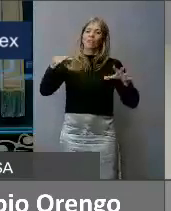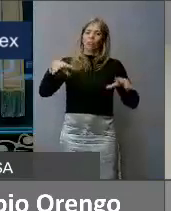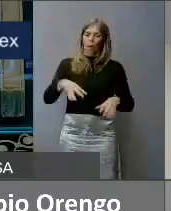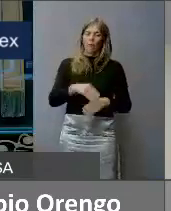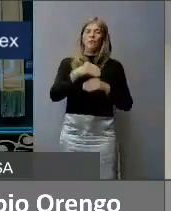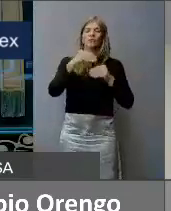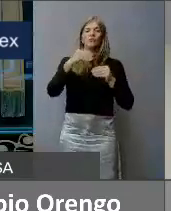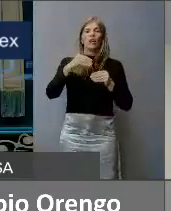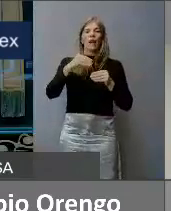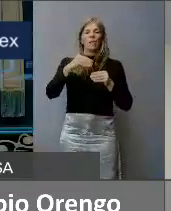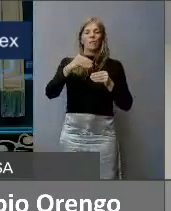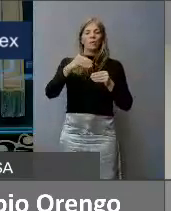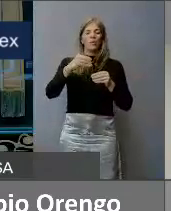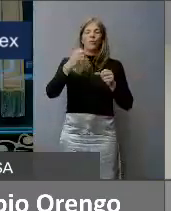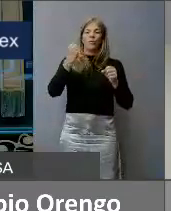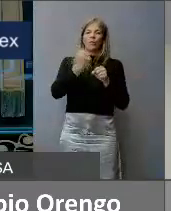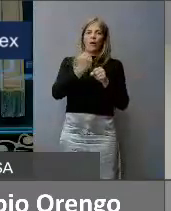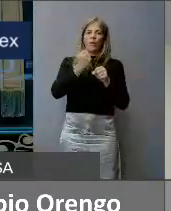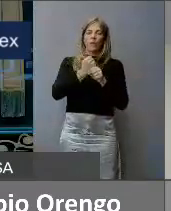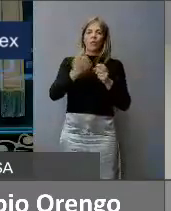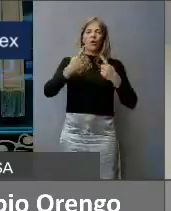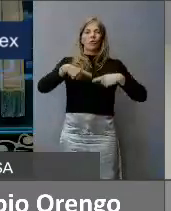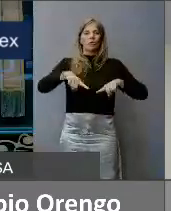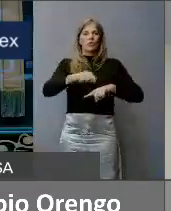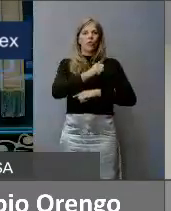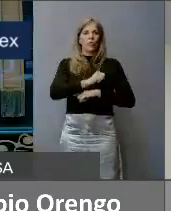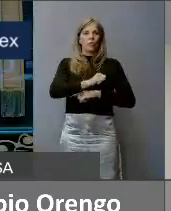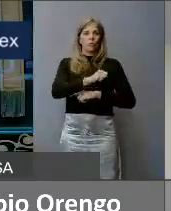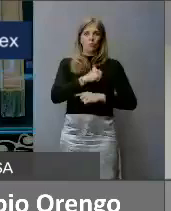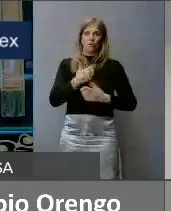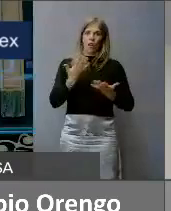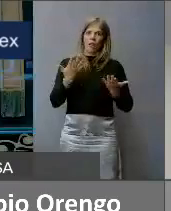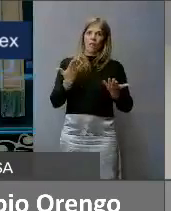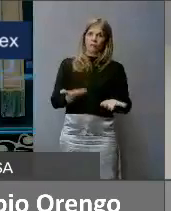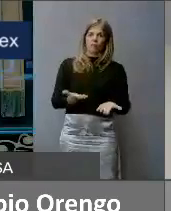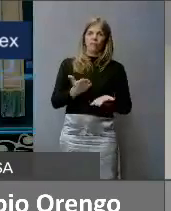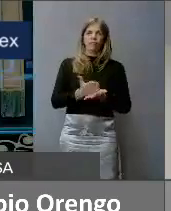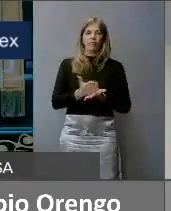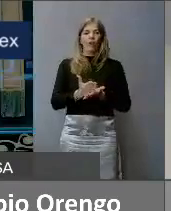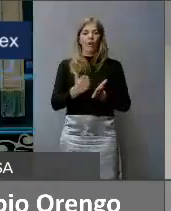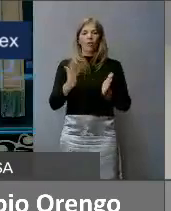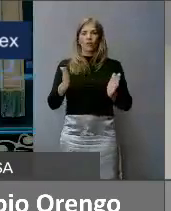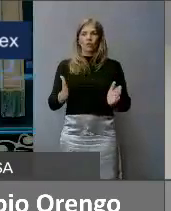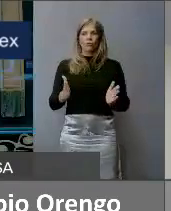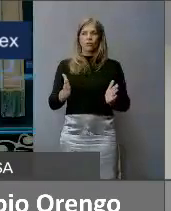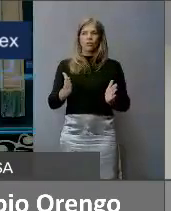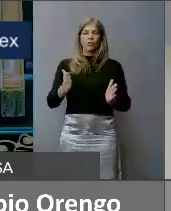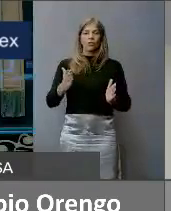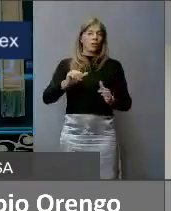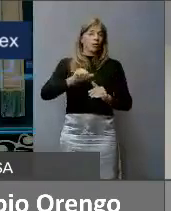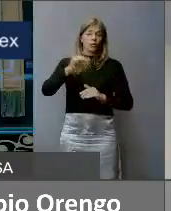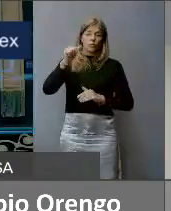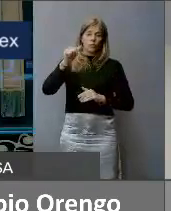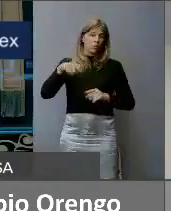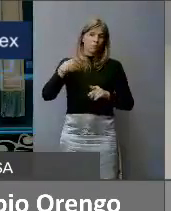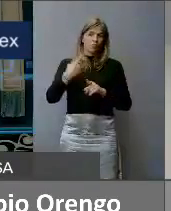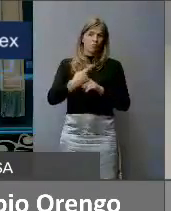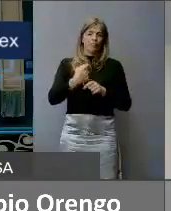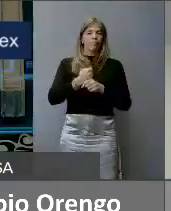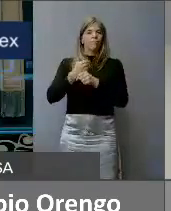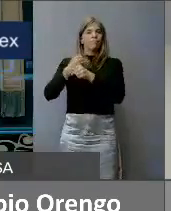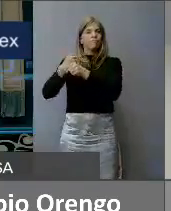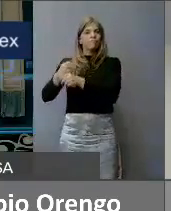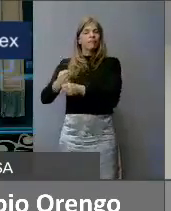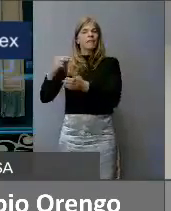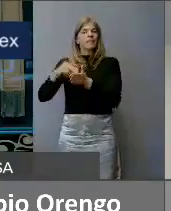di oggi la parola come di consueto in avvio alla segreteria generale per l'appello avvocato